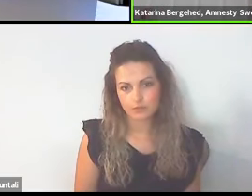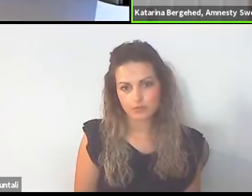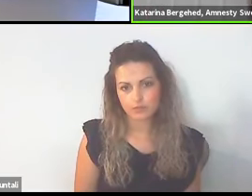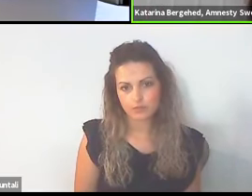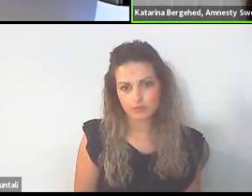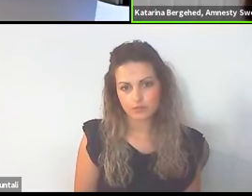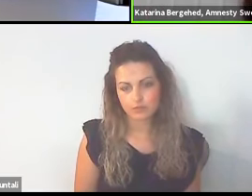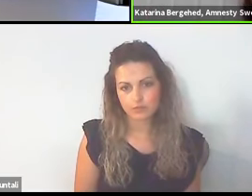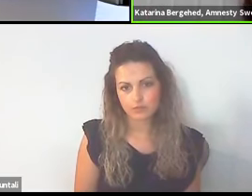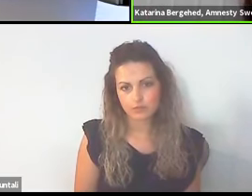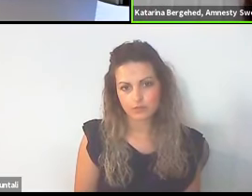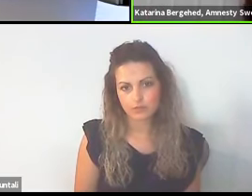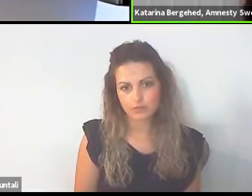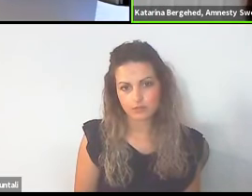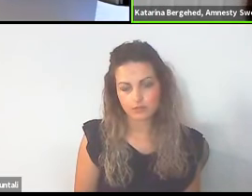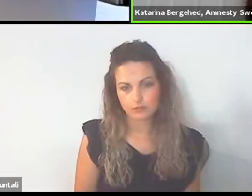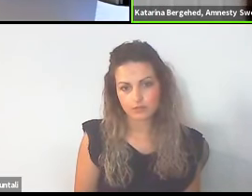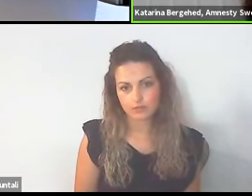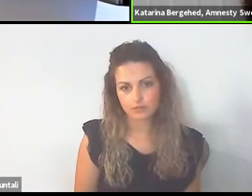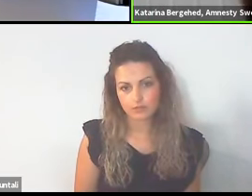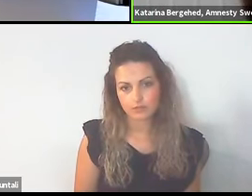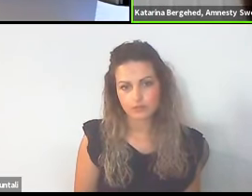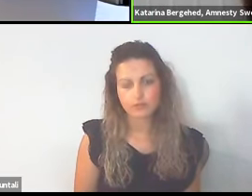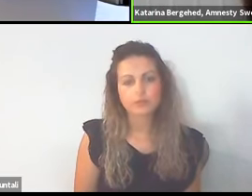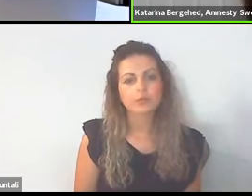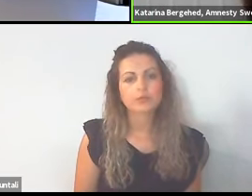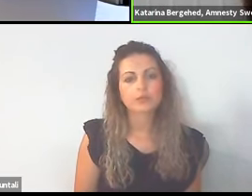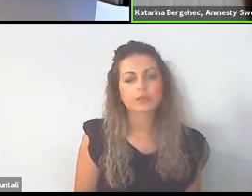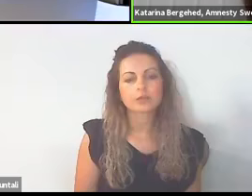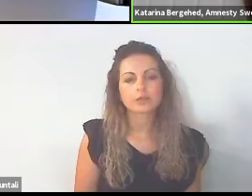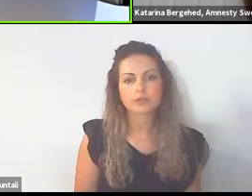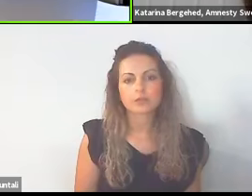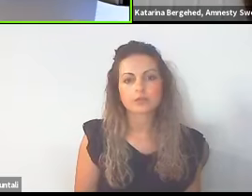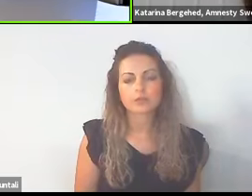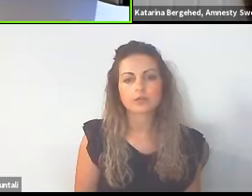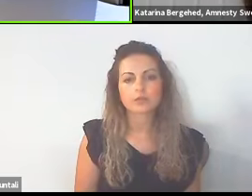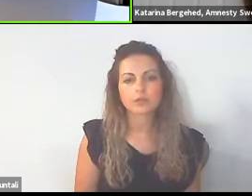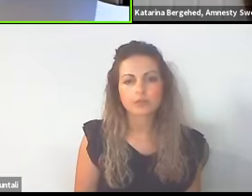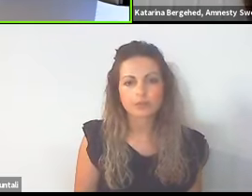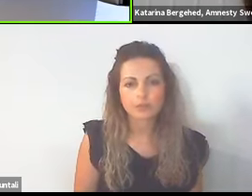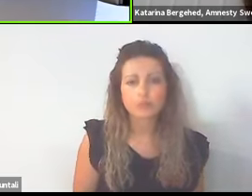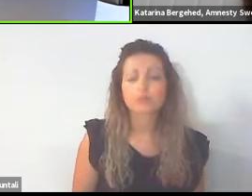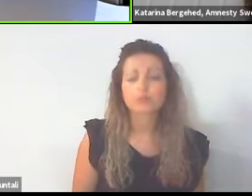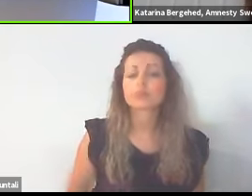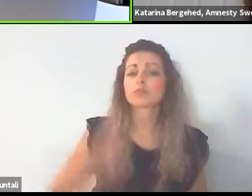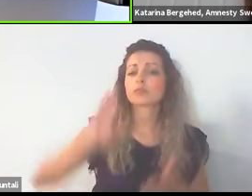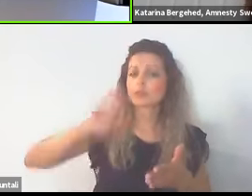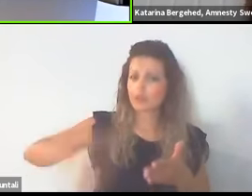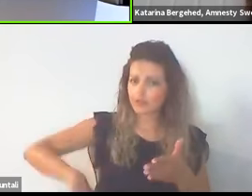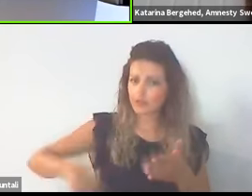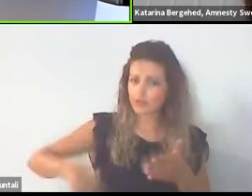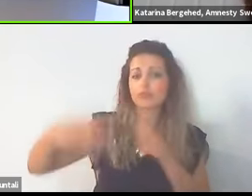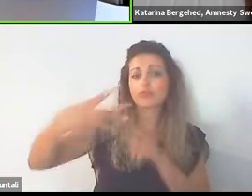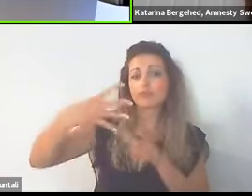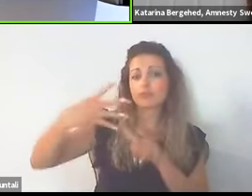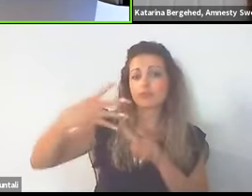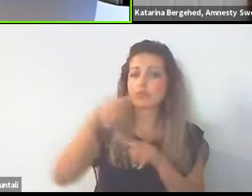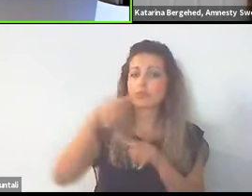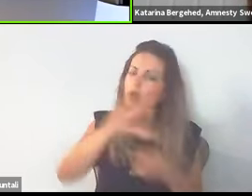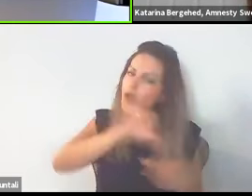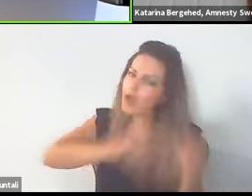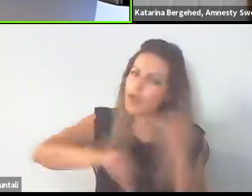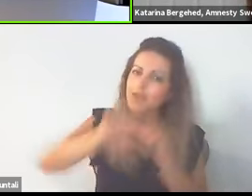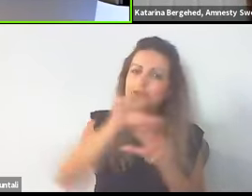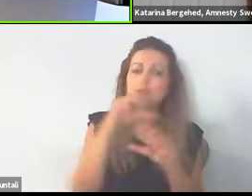passivity, so-called frozen fright. Το τελευταίο στοιχείο που άλλαξε και που είναι πολύ σημαντικό είναι ότι